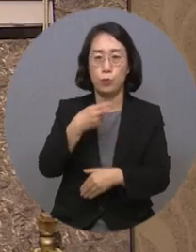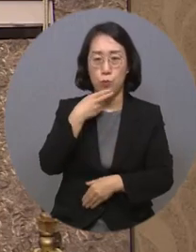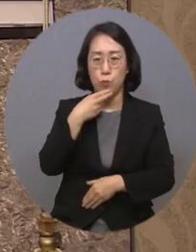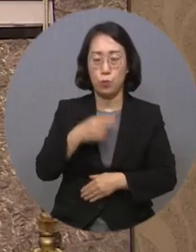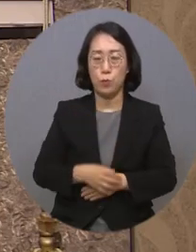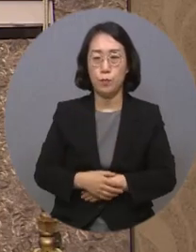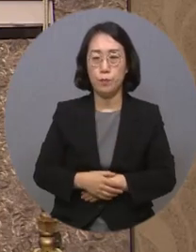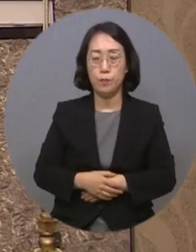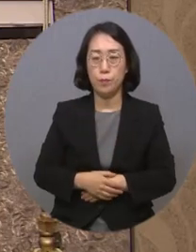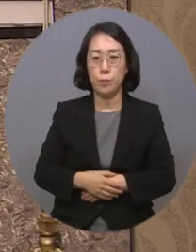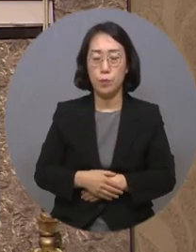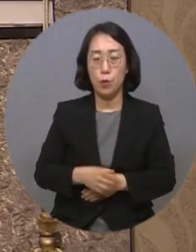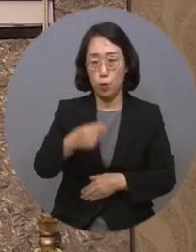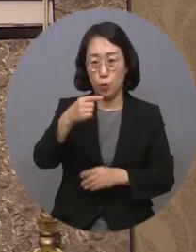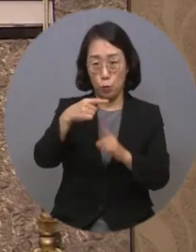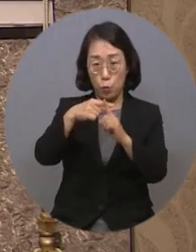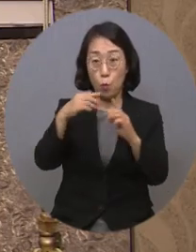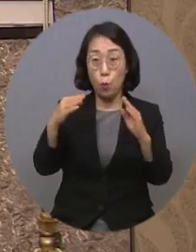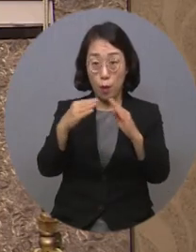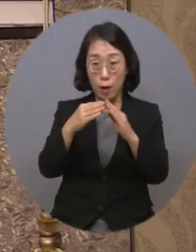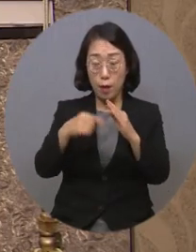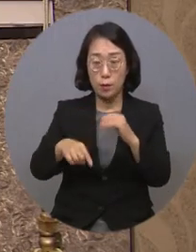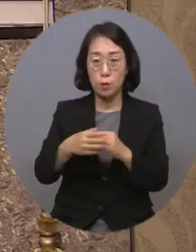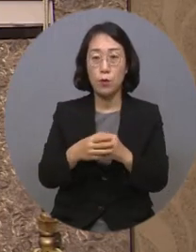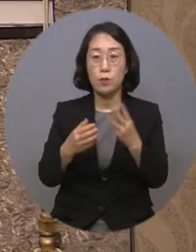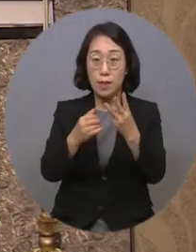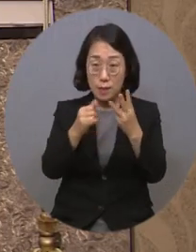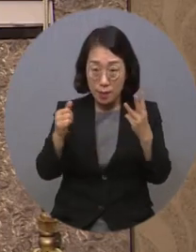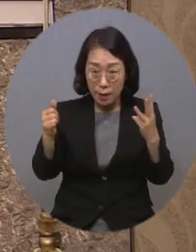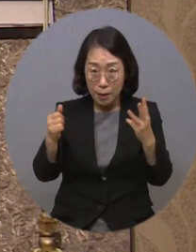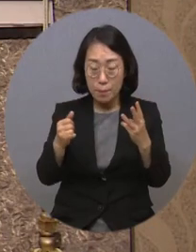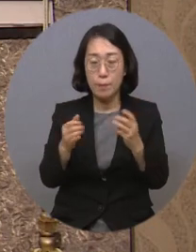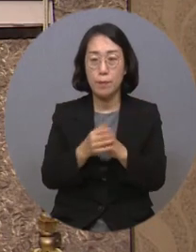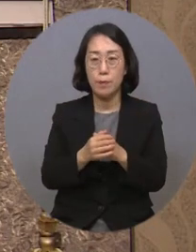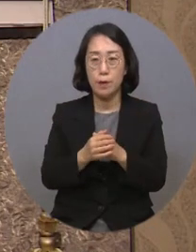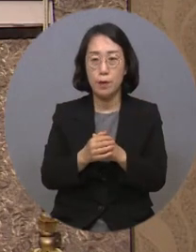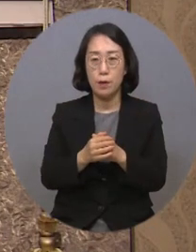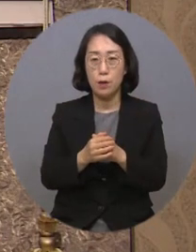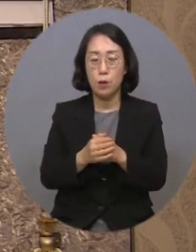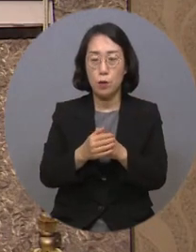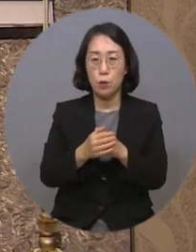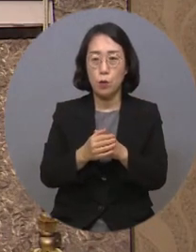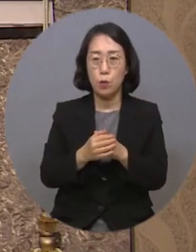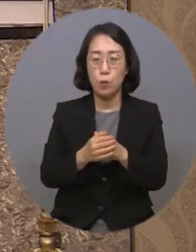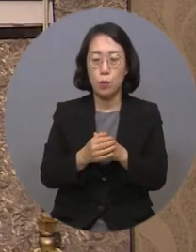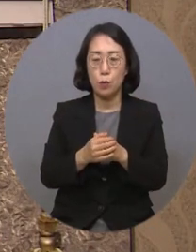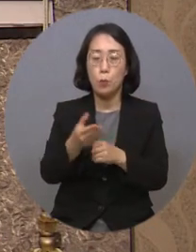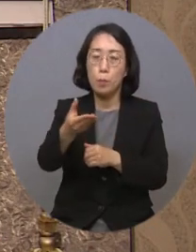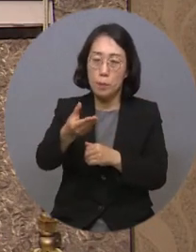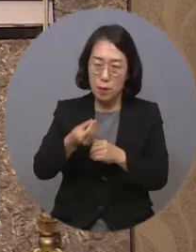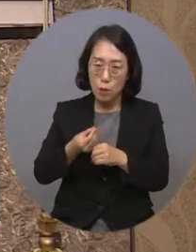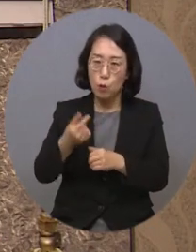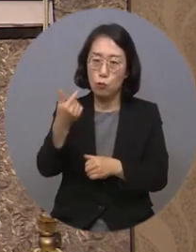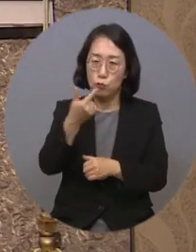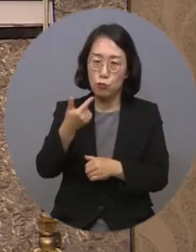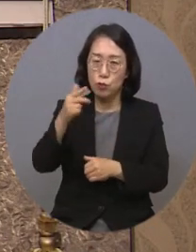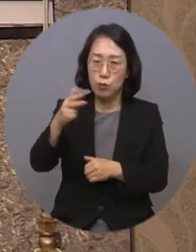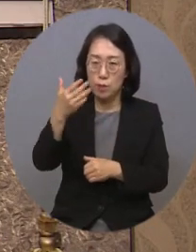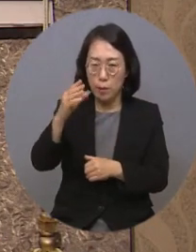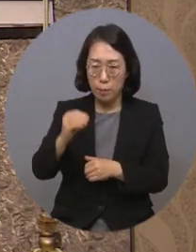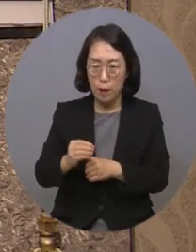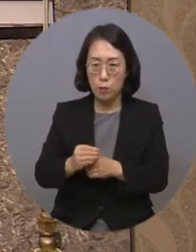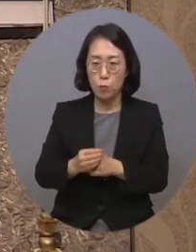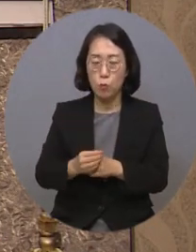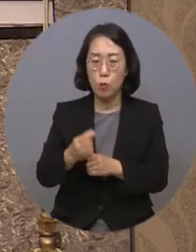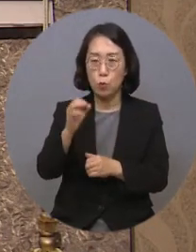이제 우리 교회에서 세 분의 그 장로님과 집사님이 이렇게 무이자로 돈을 좀 빌려주셨어요. 오. 그때 당시에 6,700만 원을 빌려주셔서.